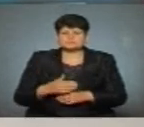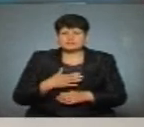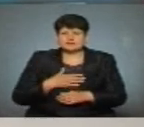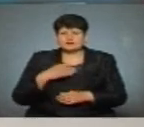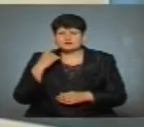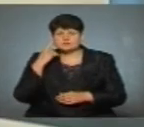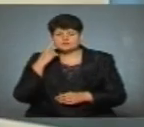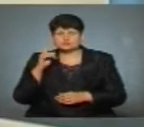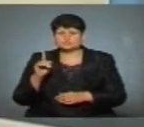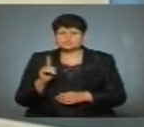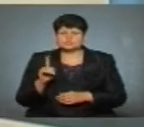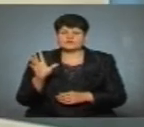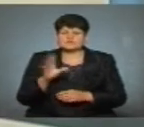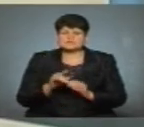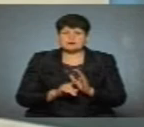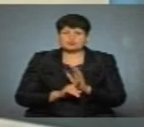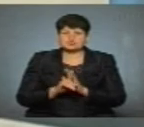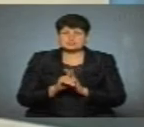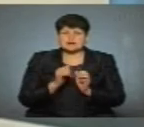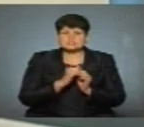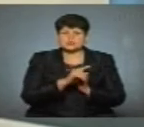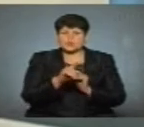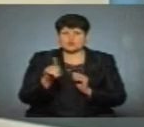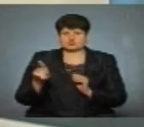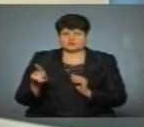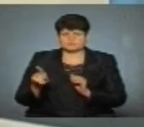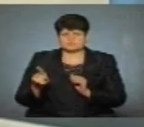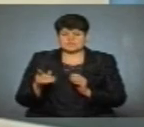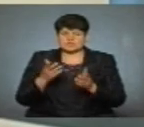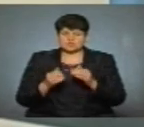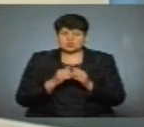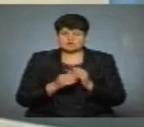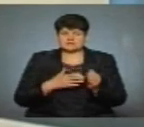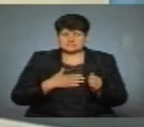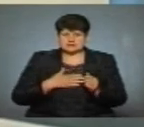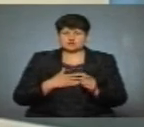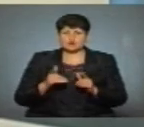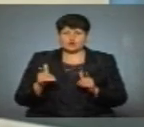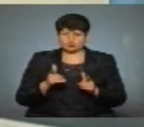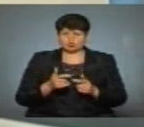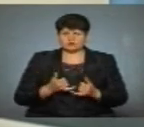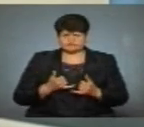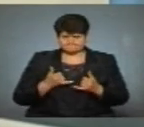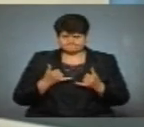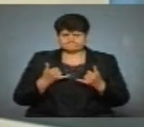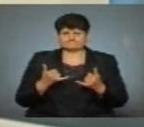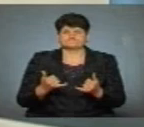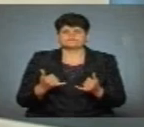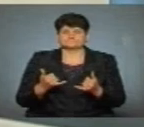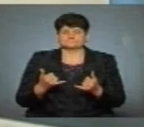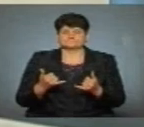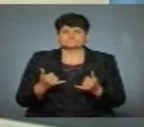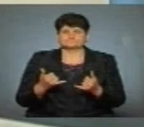що все починається з кожного з нас. Якщо кожен з нас готовий піти на певні поступки